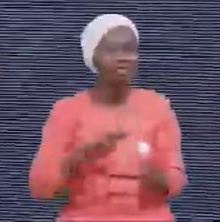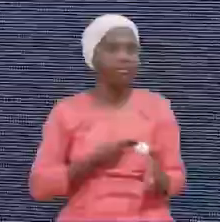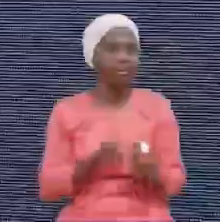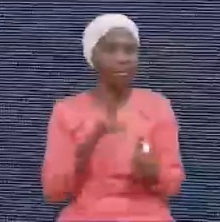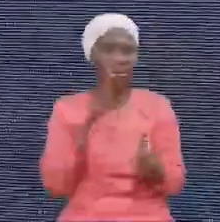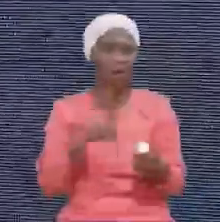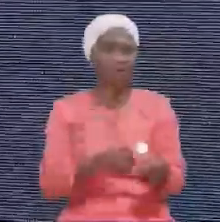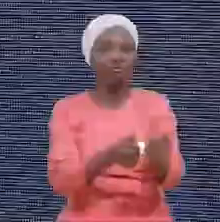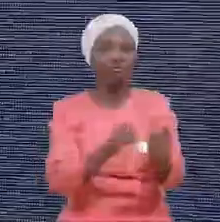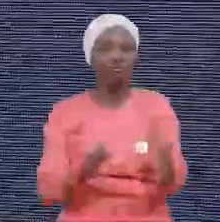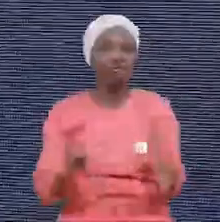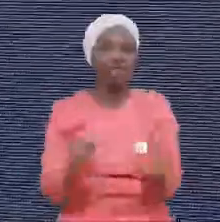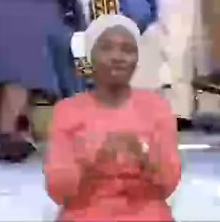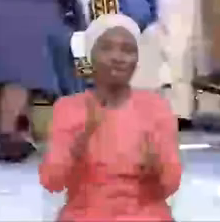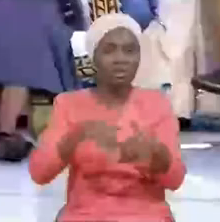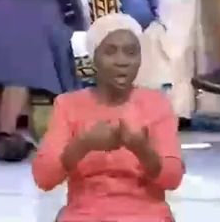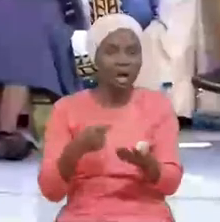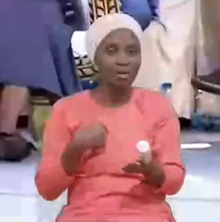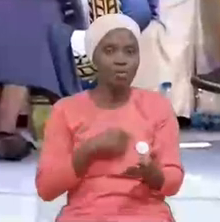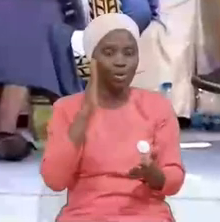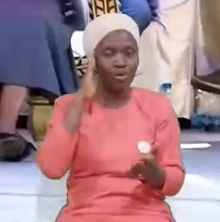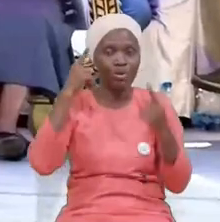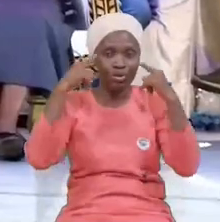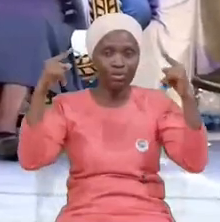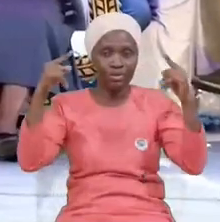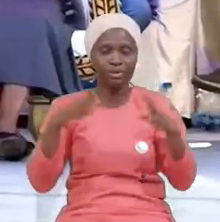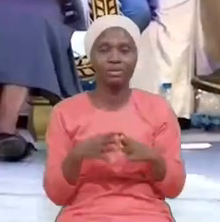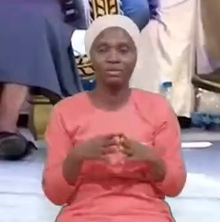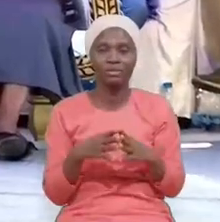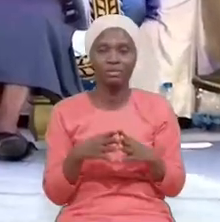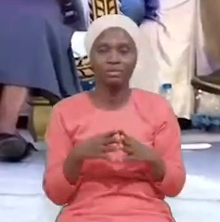Et nous qui suivons, c'est de cette manière que nous allons réussir.